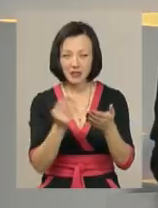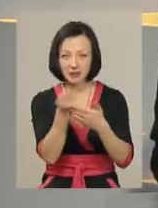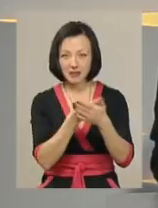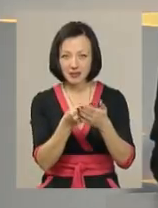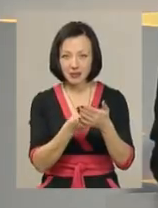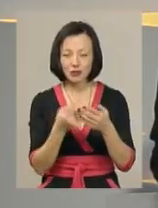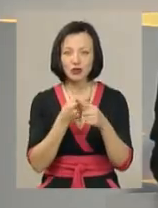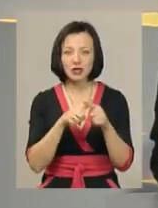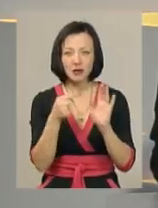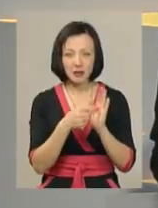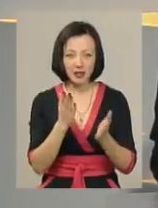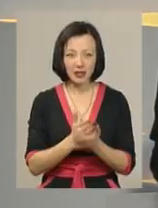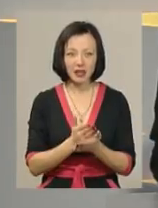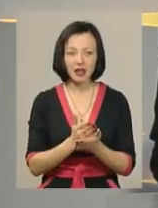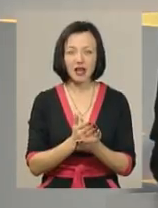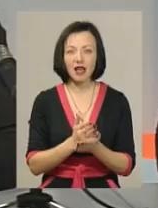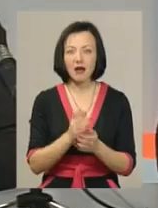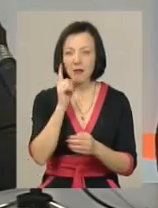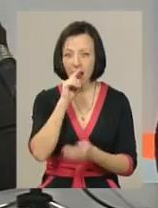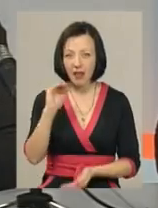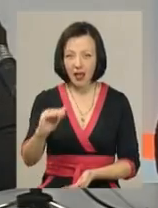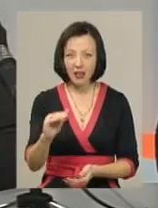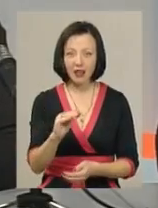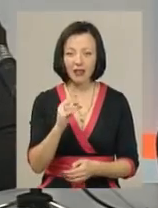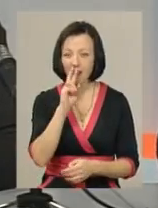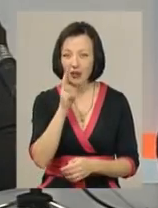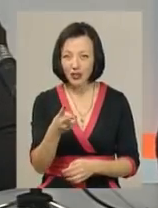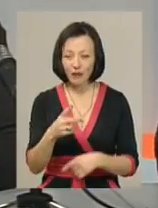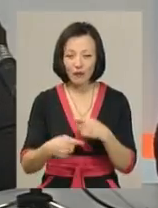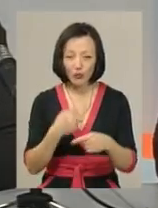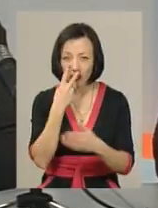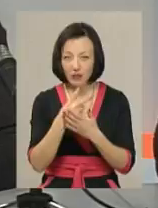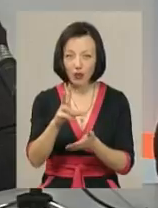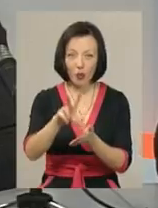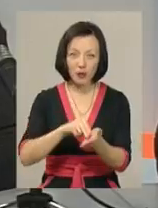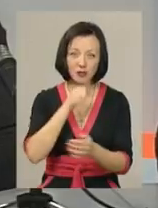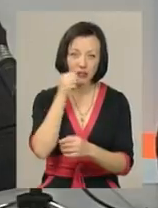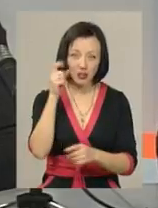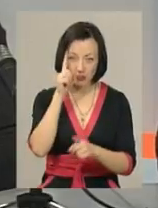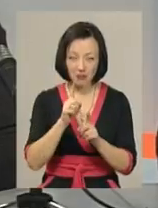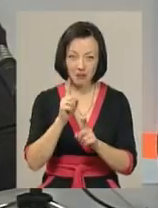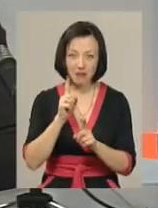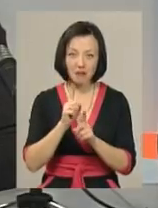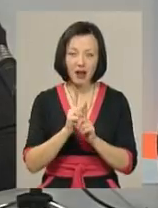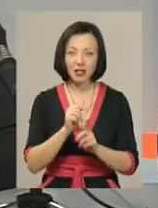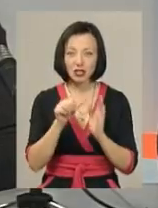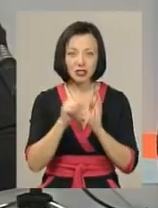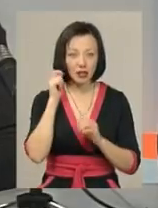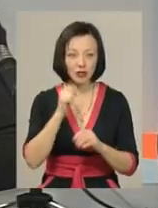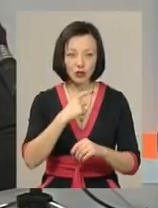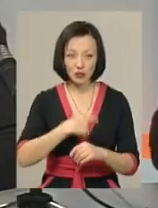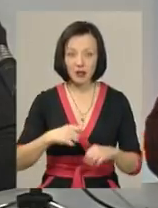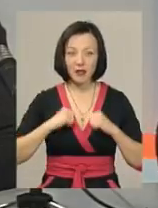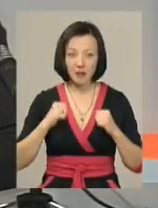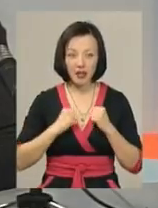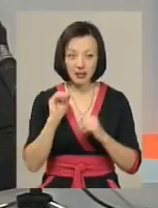вказана на цій карточці і навіть наш маленький двохрічний онук він дивиться що копіює старший братик Да шестирічний він собі на